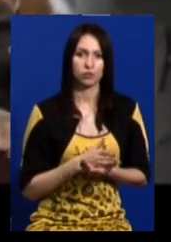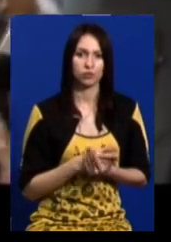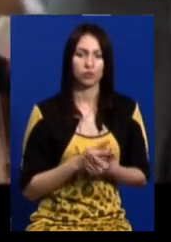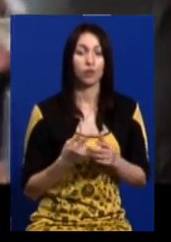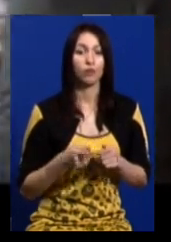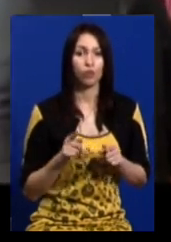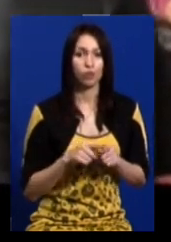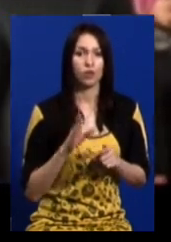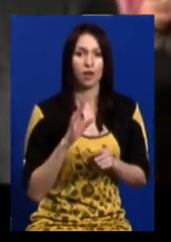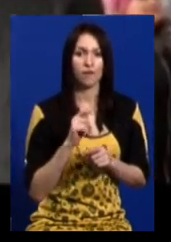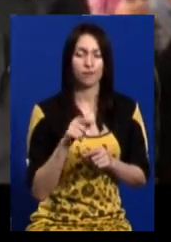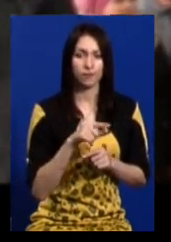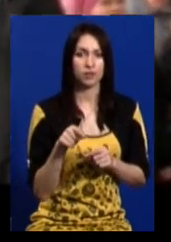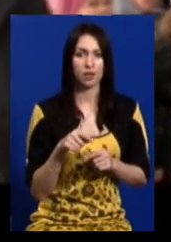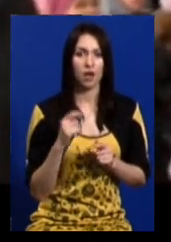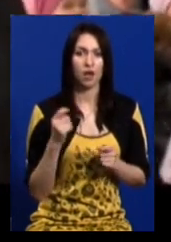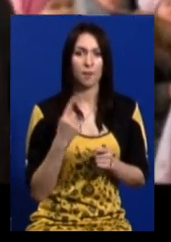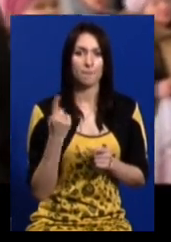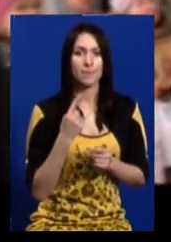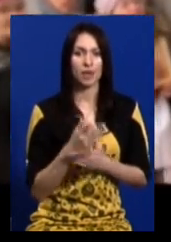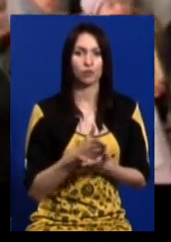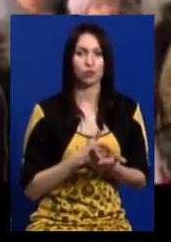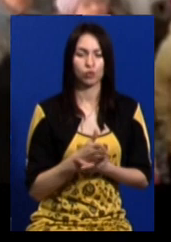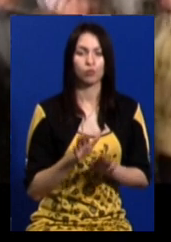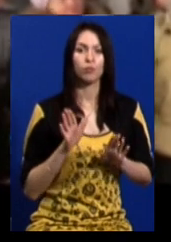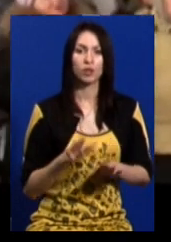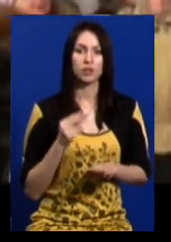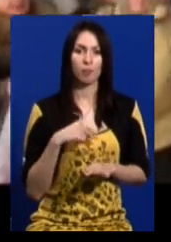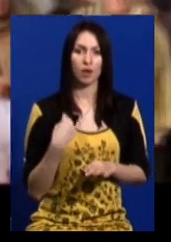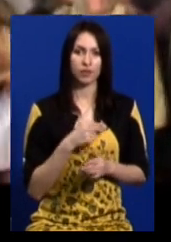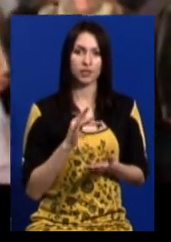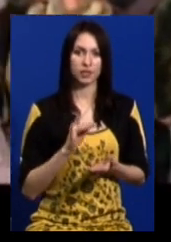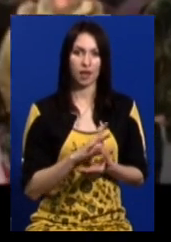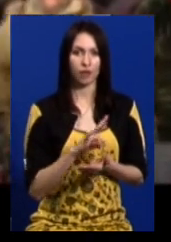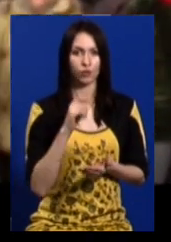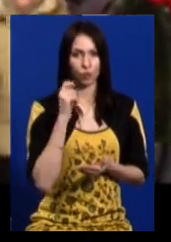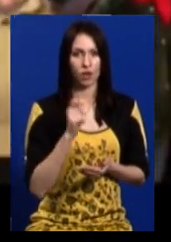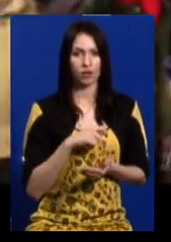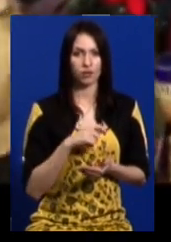Так у Воскресенівці відслужили першу службу Помісної православної церкви України. За